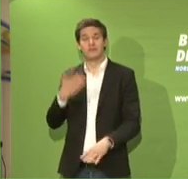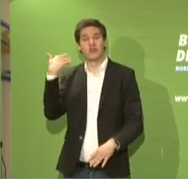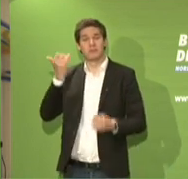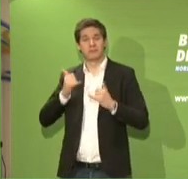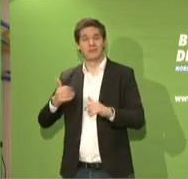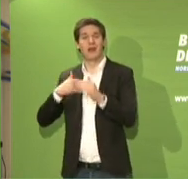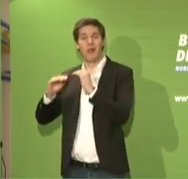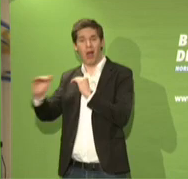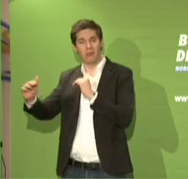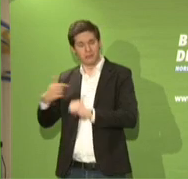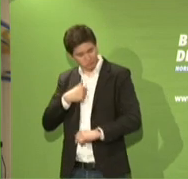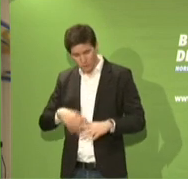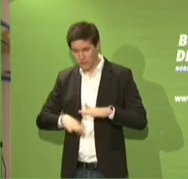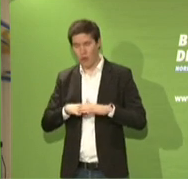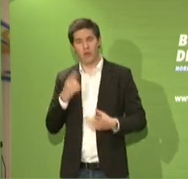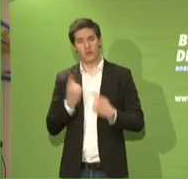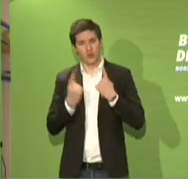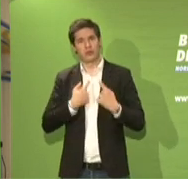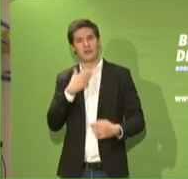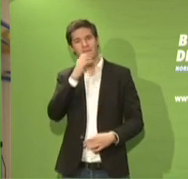will eure Landesvorsitzende werden.